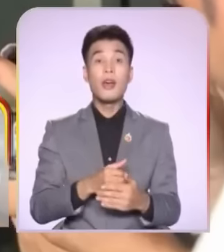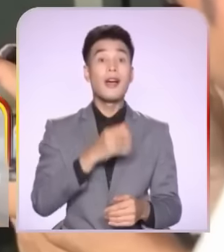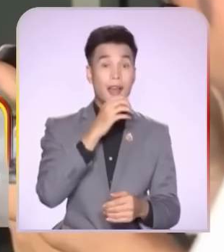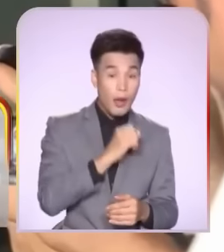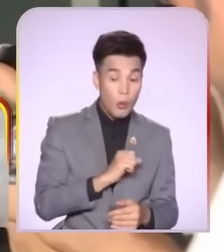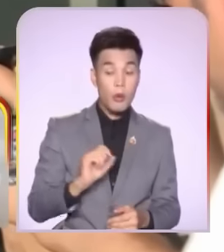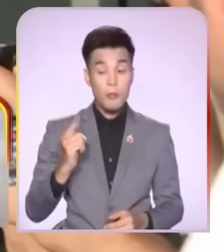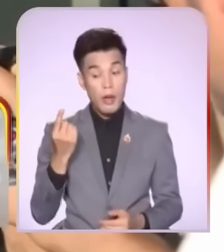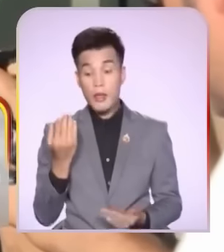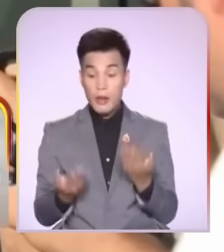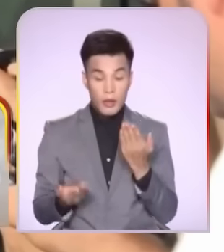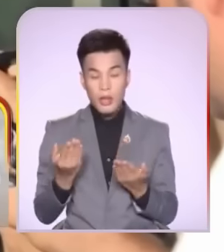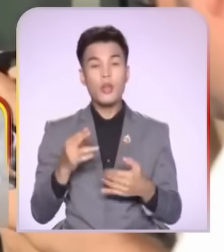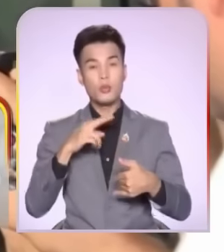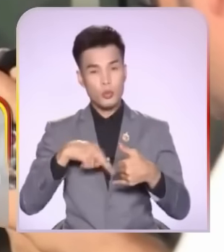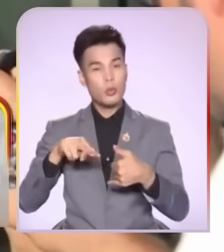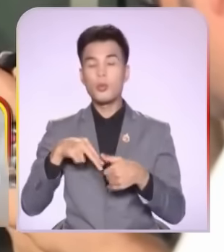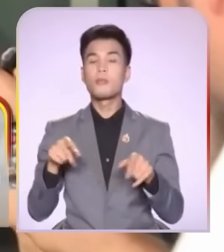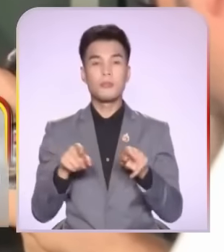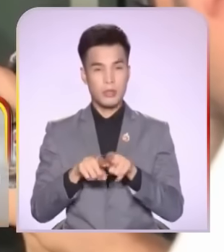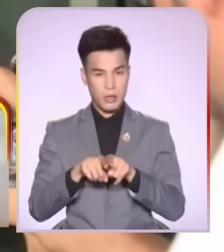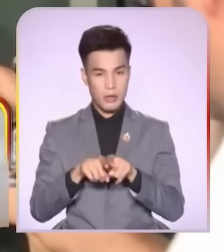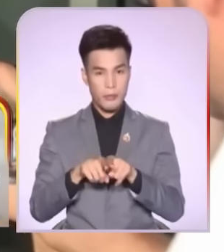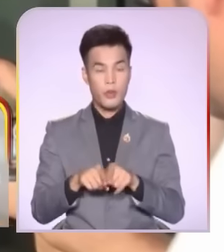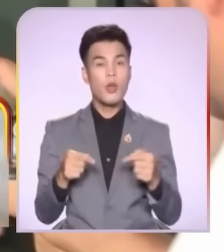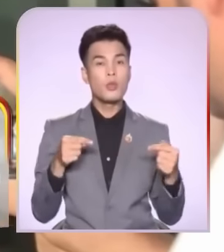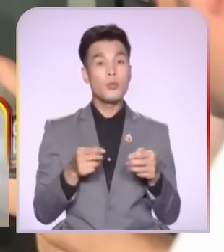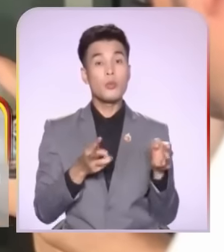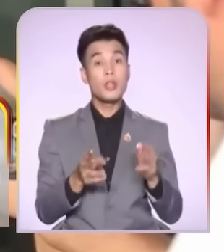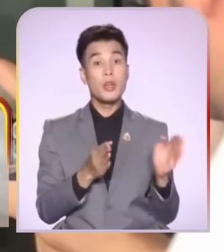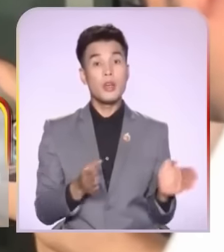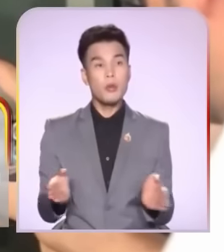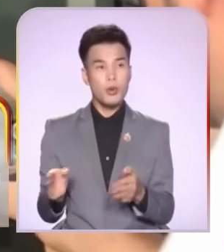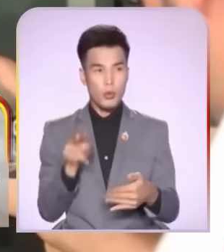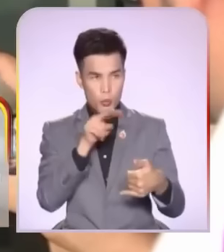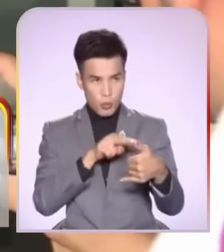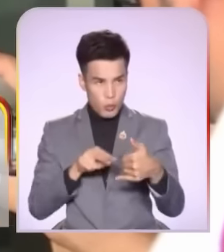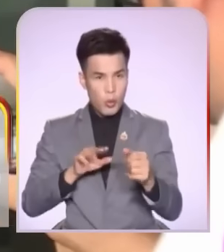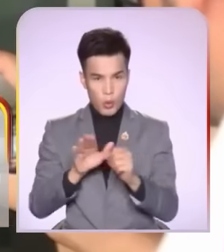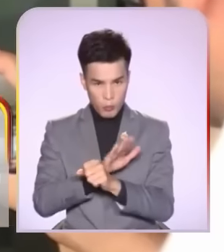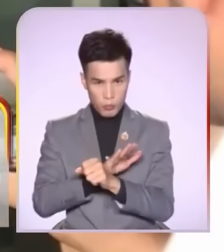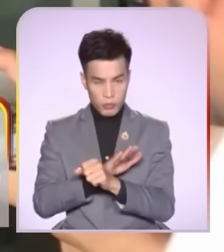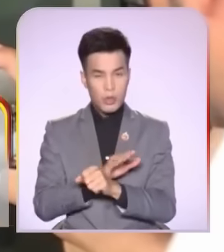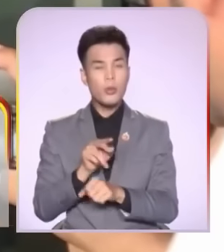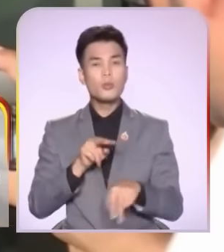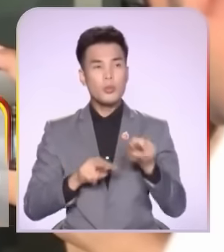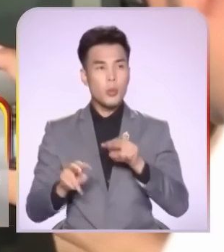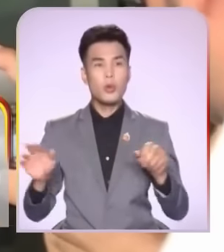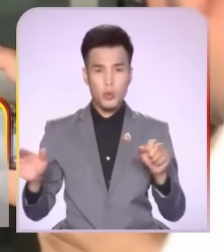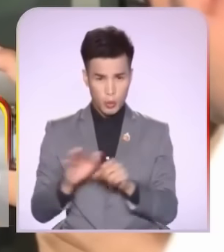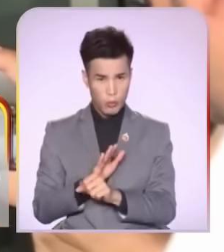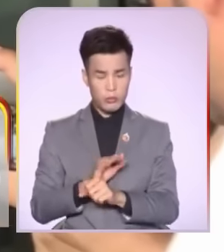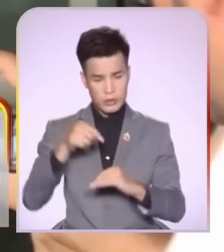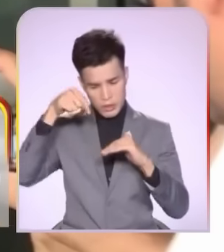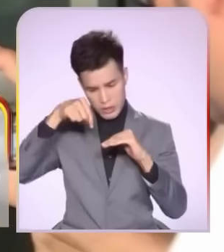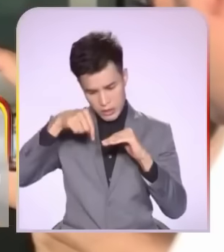ตรีหรือว่าเป็นบุคคลใหม่ที่จะเข้ามาดำรงตำแหน่งกระบวนการทั้งหมดเนี่ยต้องรอบคอบปกติตรวจกันแบบรอบคอบตรว